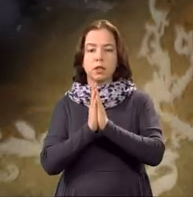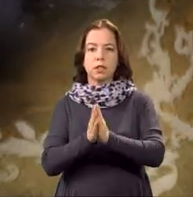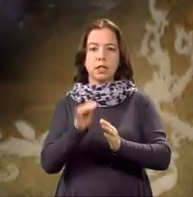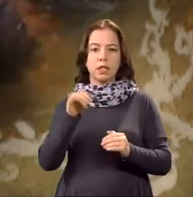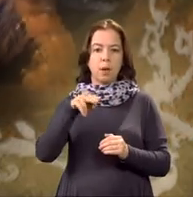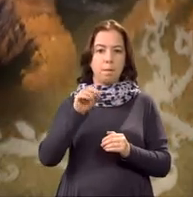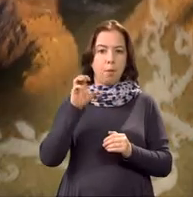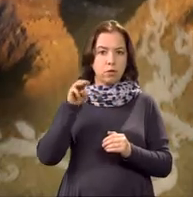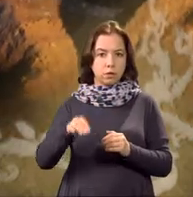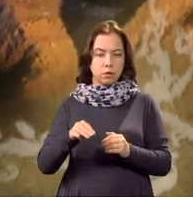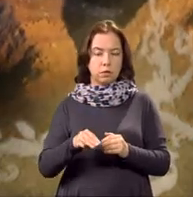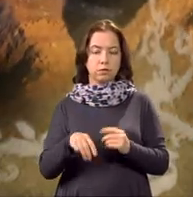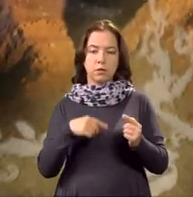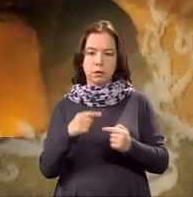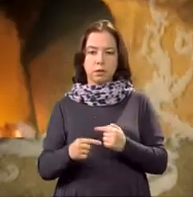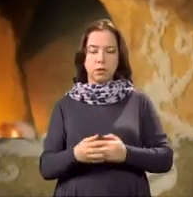молитві.